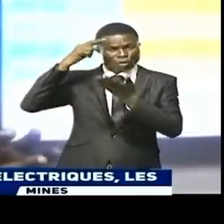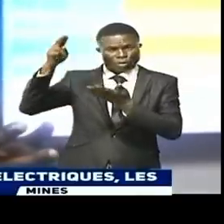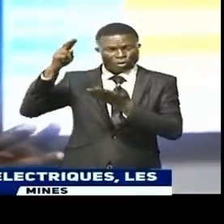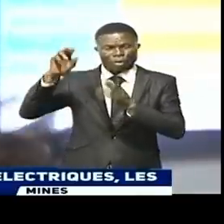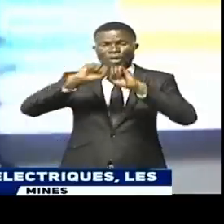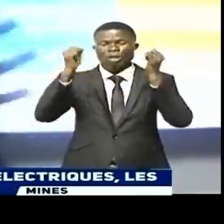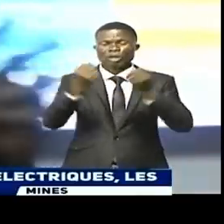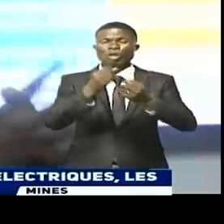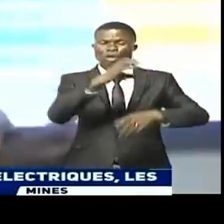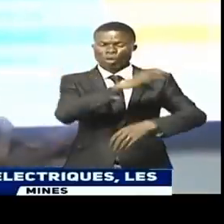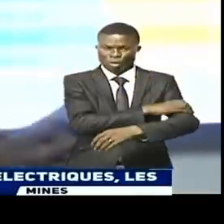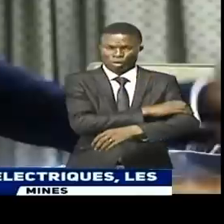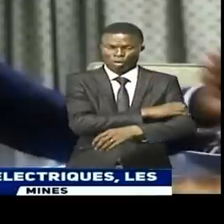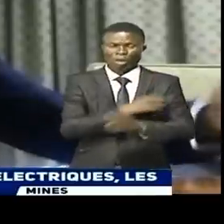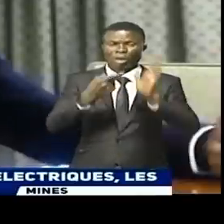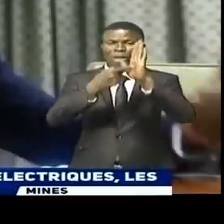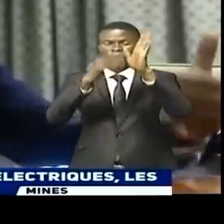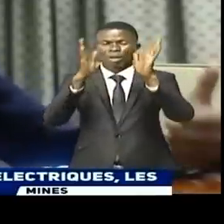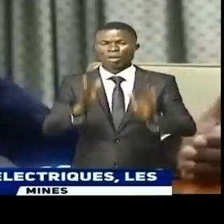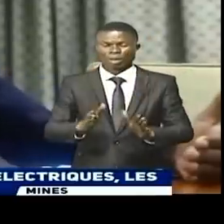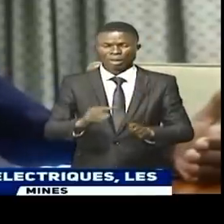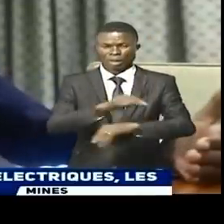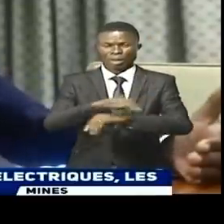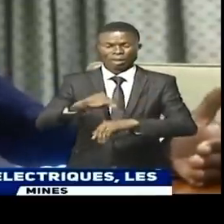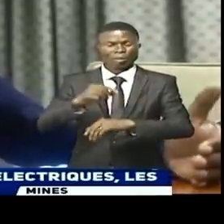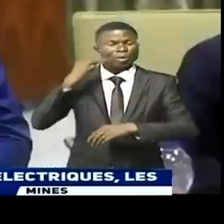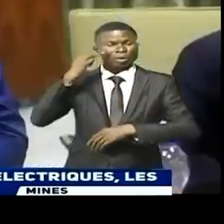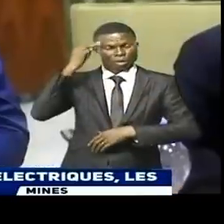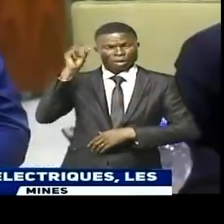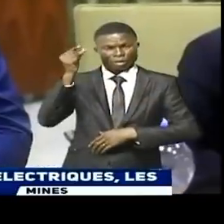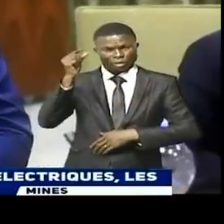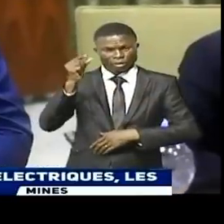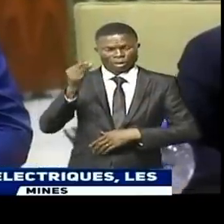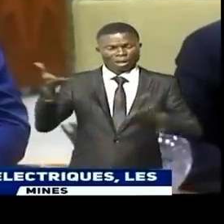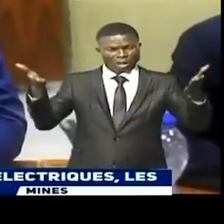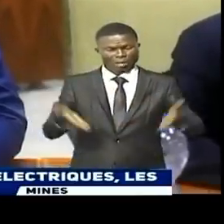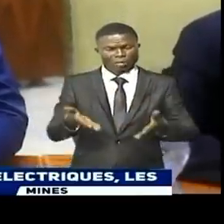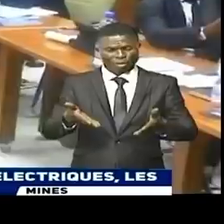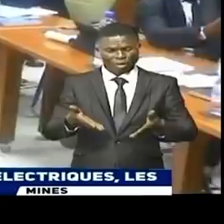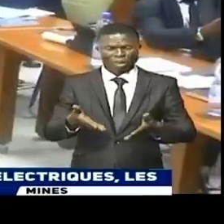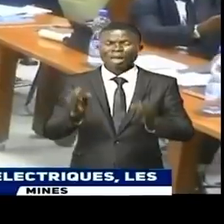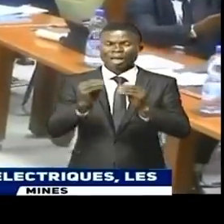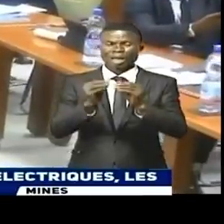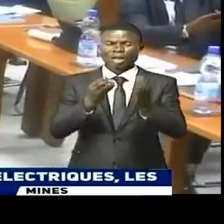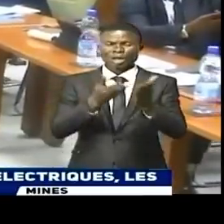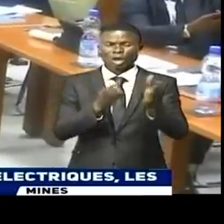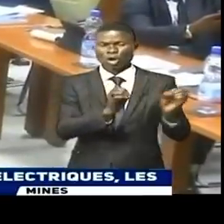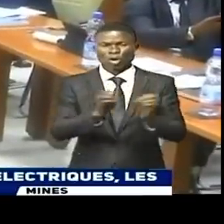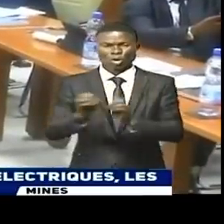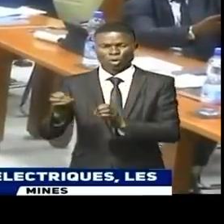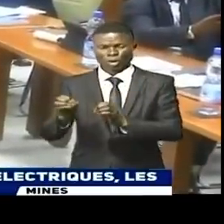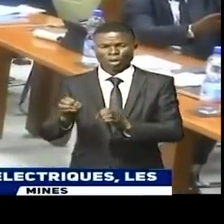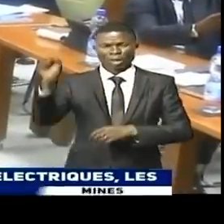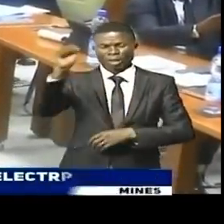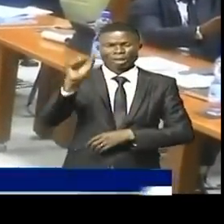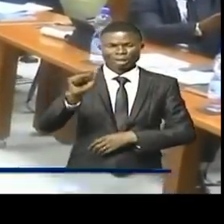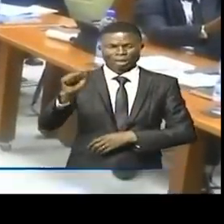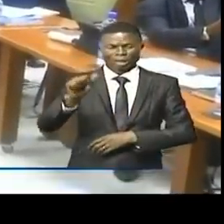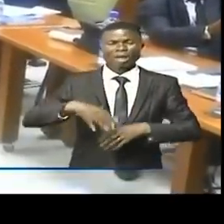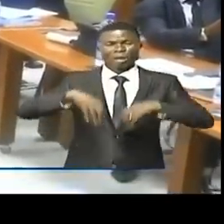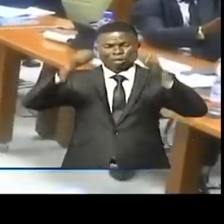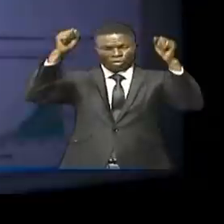société civile et les représentants des ministères sectoriels ont eu lieu autour des tables rondes organisées par sa voix ou l'adoption